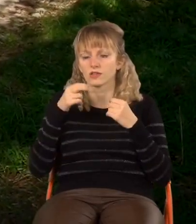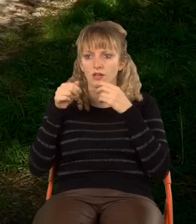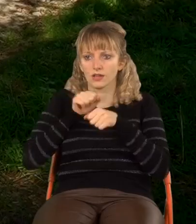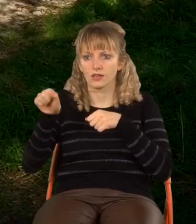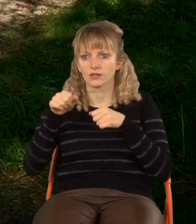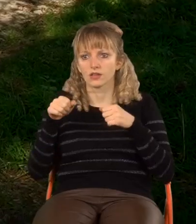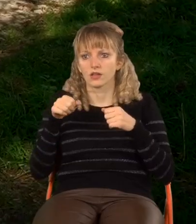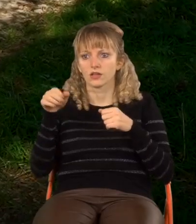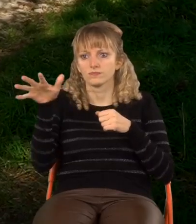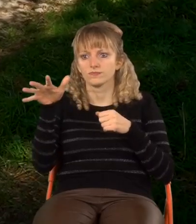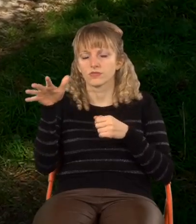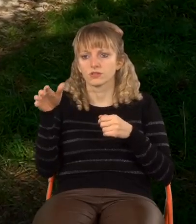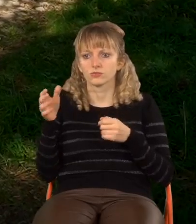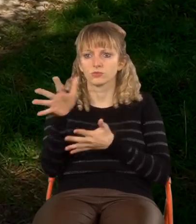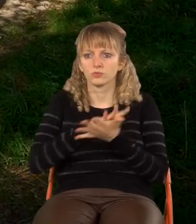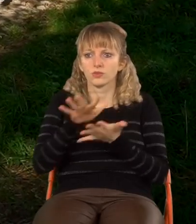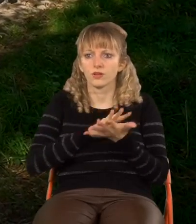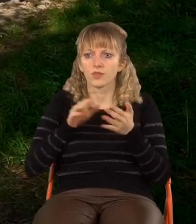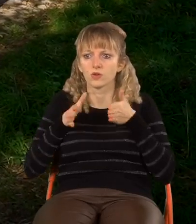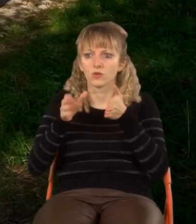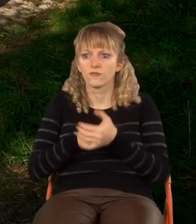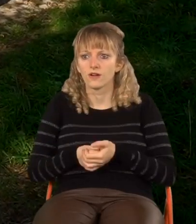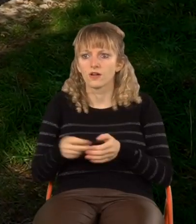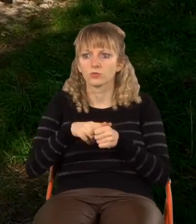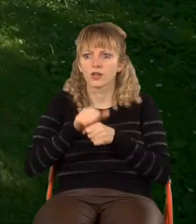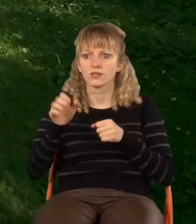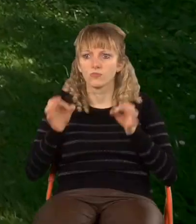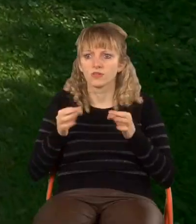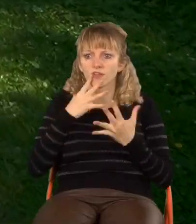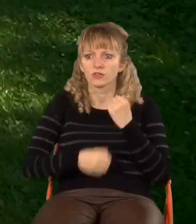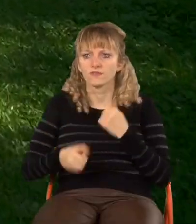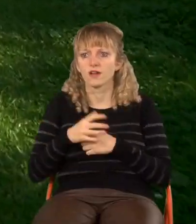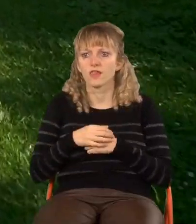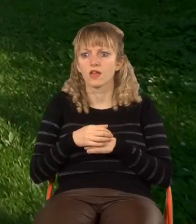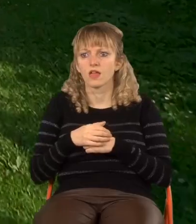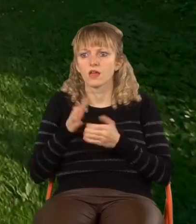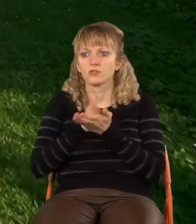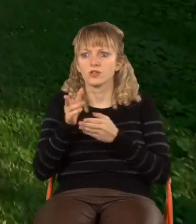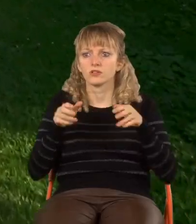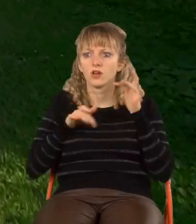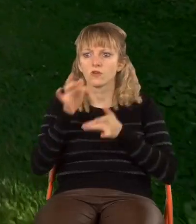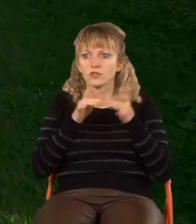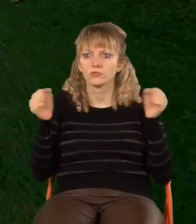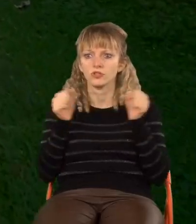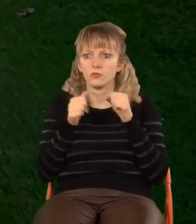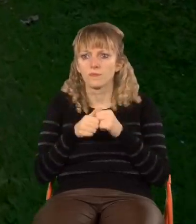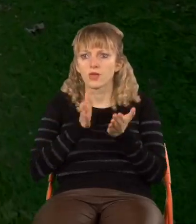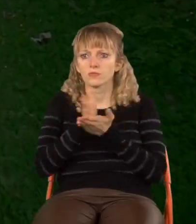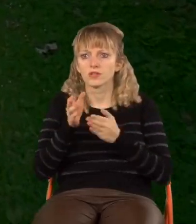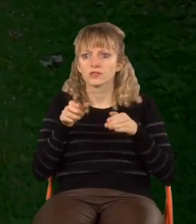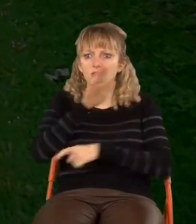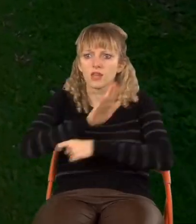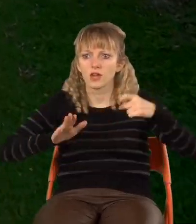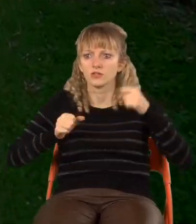przez rowerzystów, zimą przez narciarzy biegowych, oczywiście jeżeli jest śnieg, ale także przez osoby poruszające się pieszo, czyli